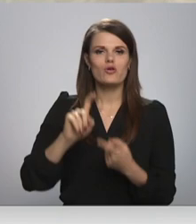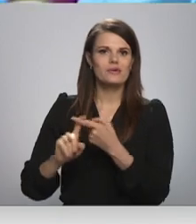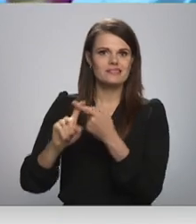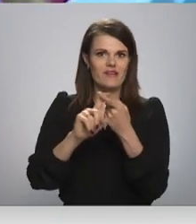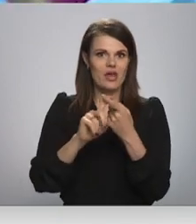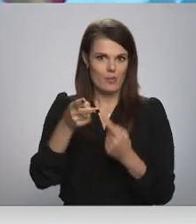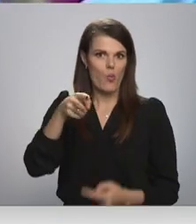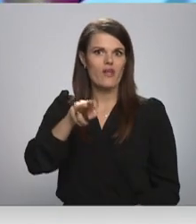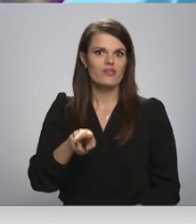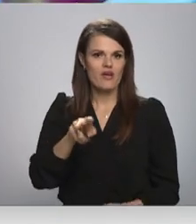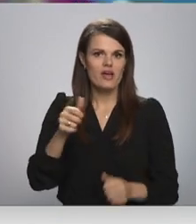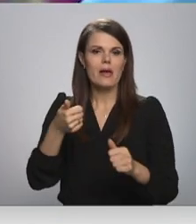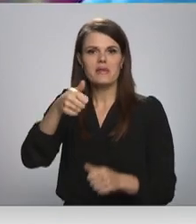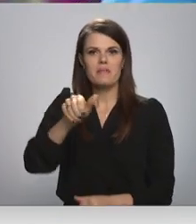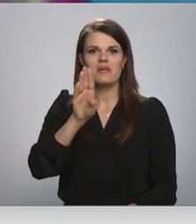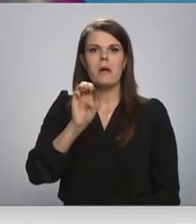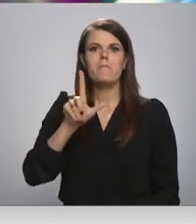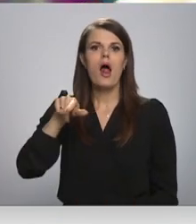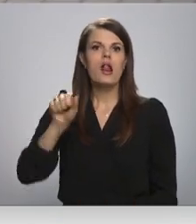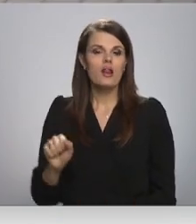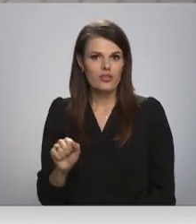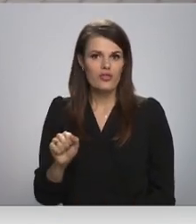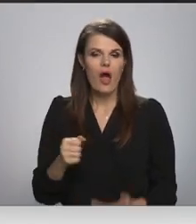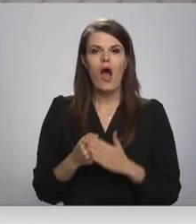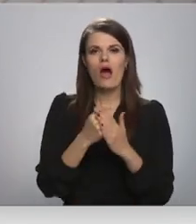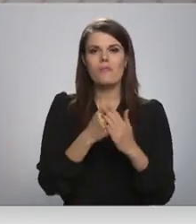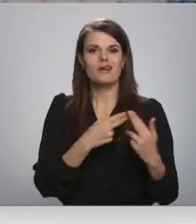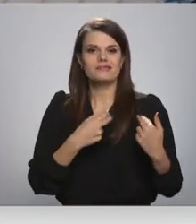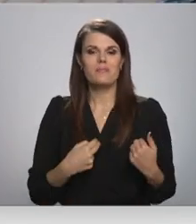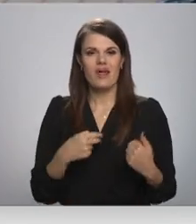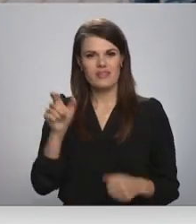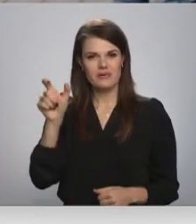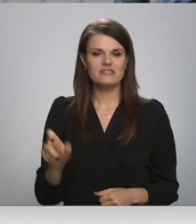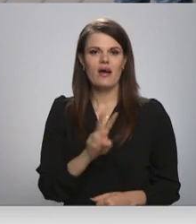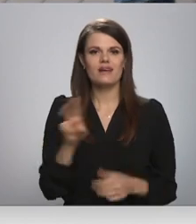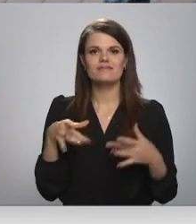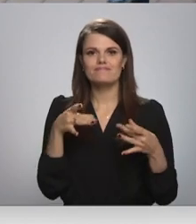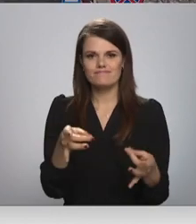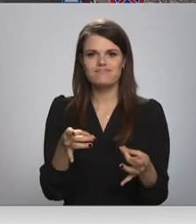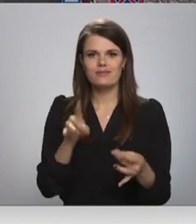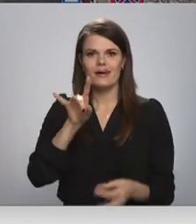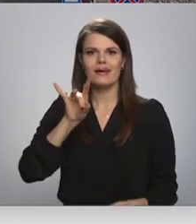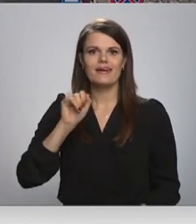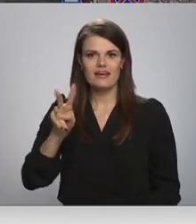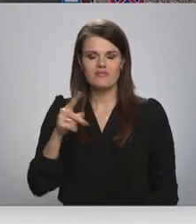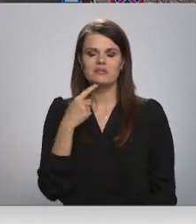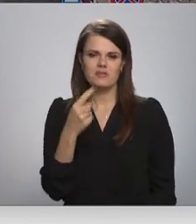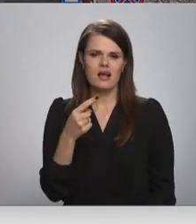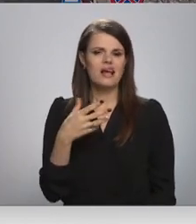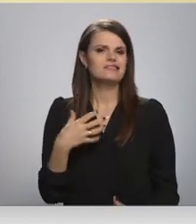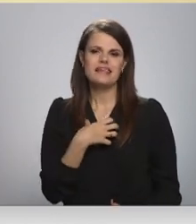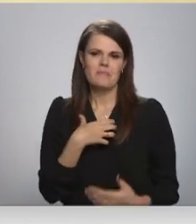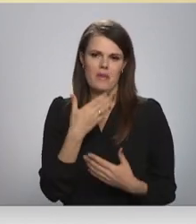ieņem otro vietu aiz Maltas. Atbalsta biedrībā cilvēkiem, kuri inficēti ar HIV, saka, slimība nav pazudusi.